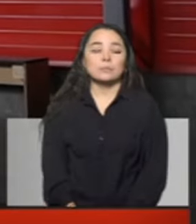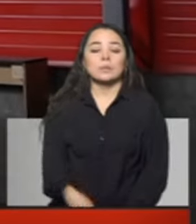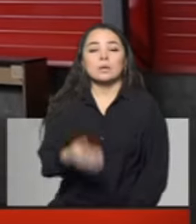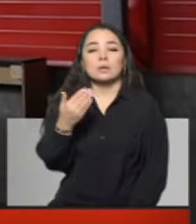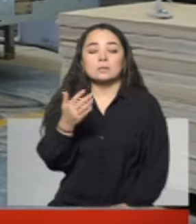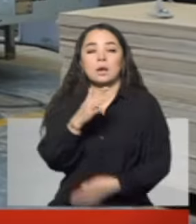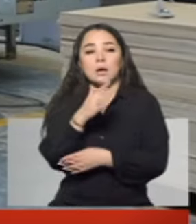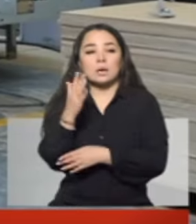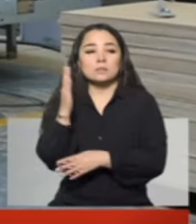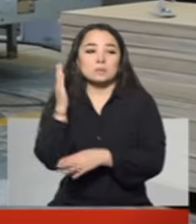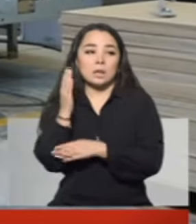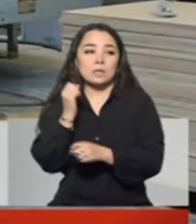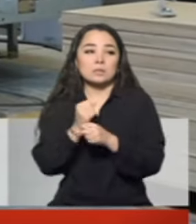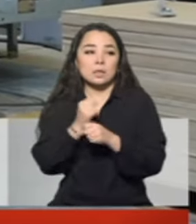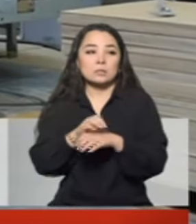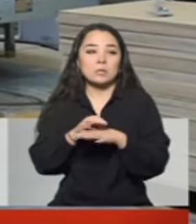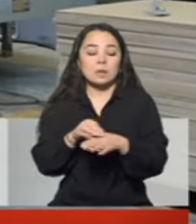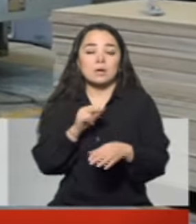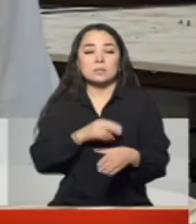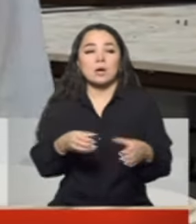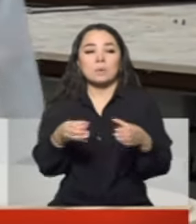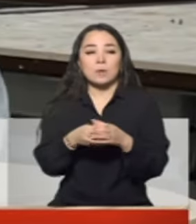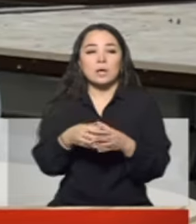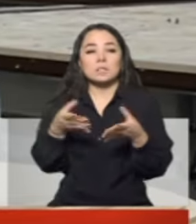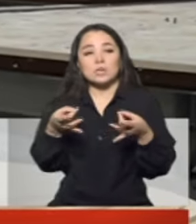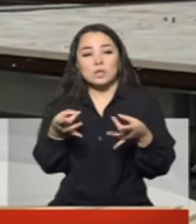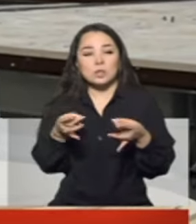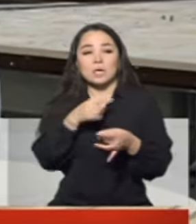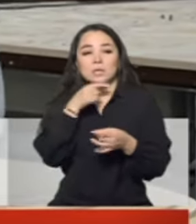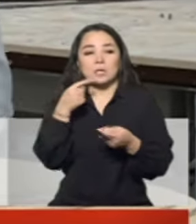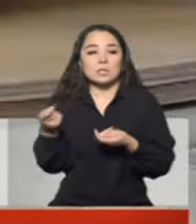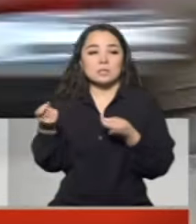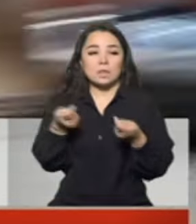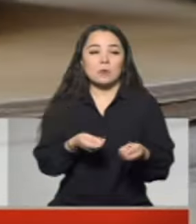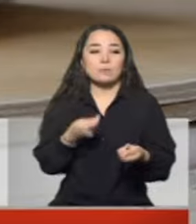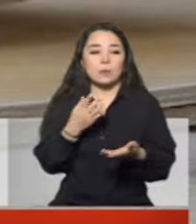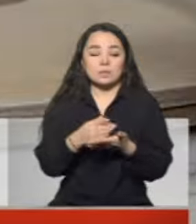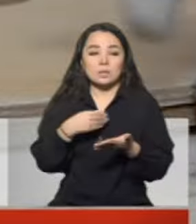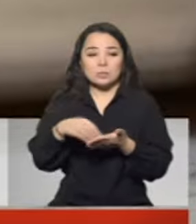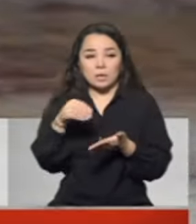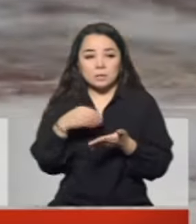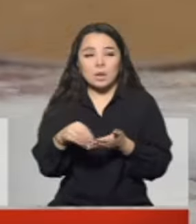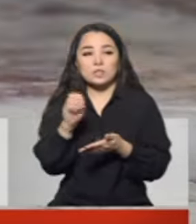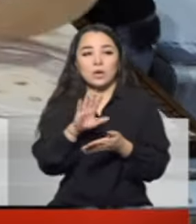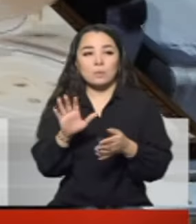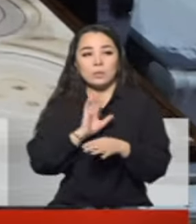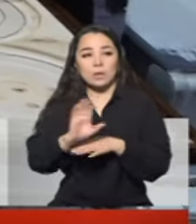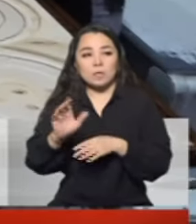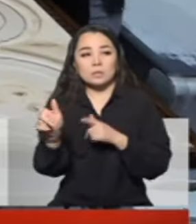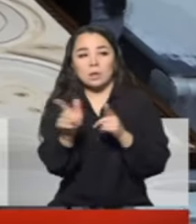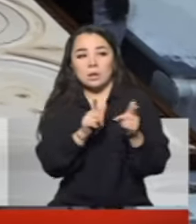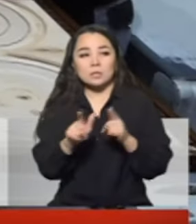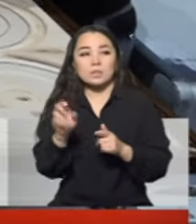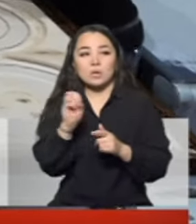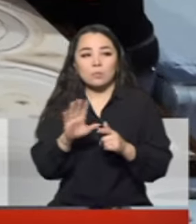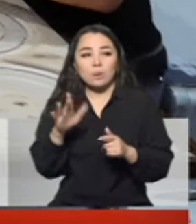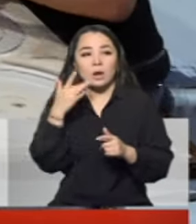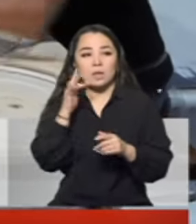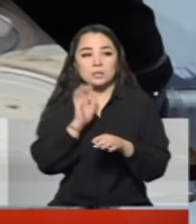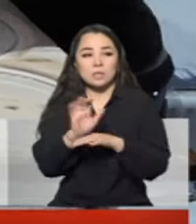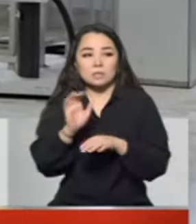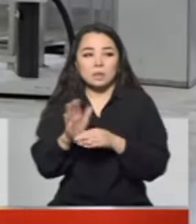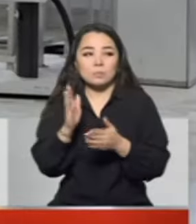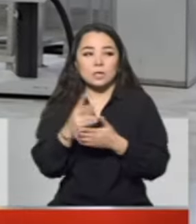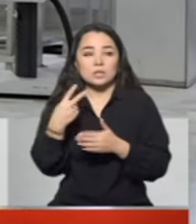Ағаштақтайдан түрлі өнім шығаратын білесен кәсіпорын былтыр ашылған. Шикізатты Ресейден алады, дайын өнімді Еуропа елдеріне ақшыға жеткізеді. Тек осы цехта